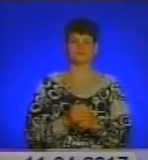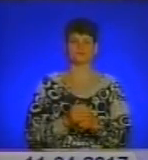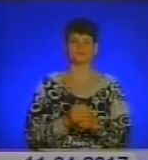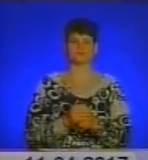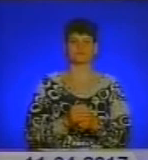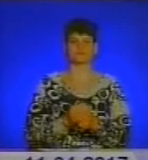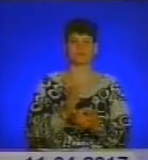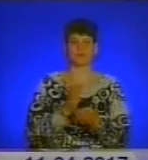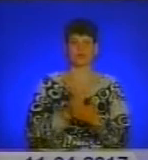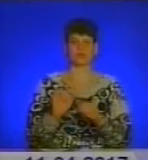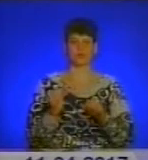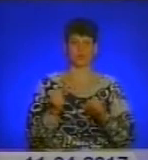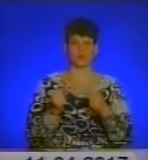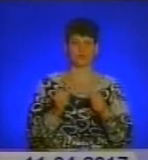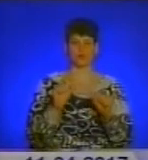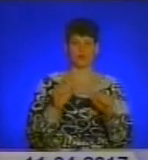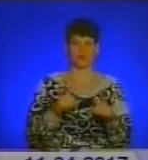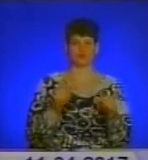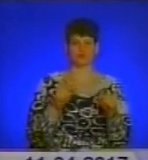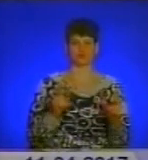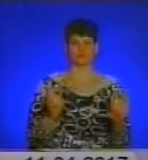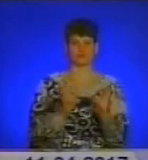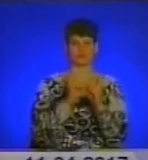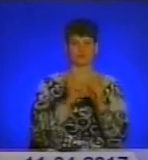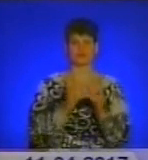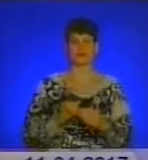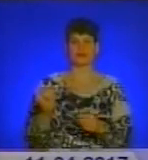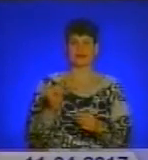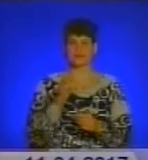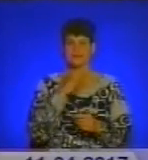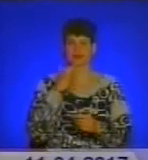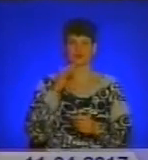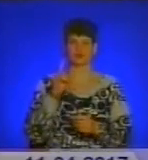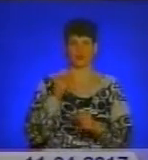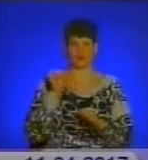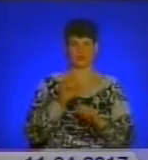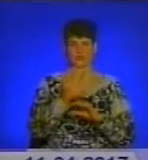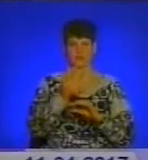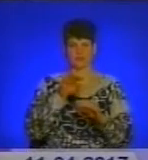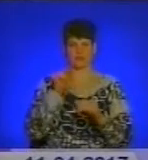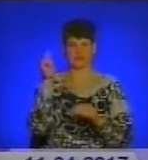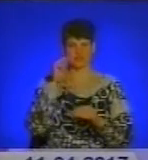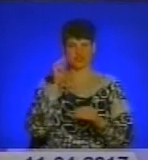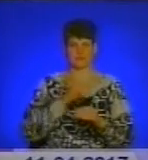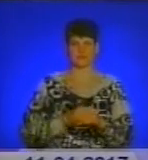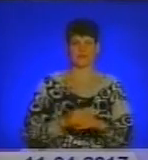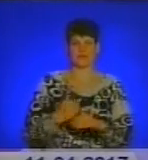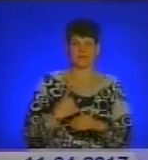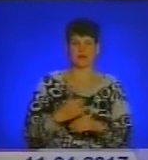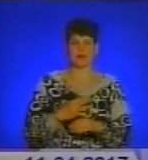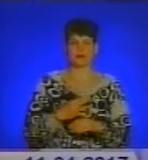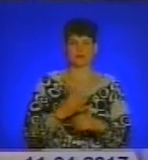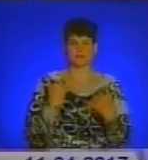є друзі, можна тут спарингувати і багато чого можна навчитися. Я був чемпіон,